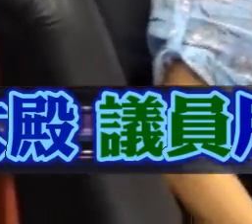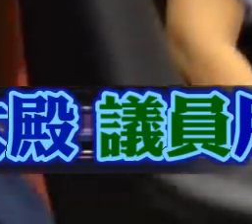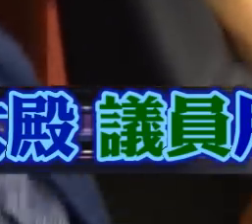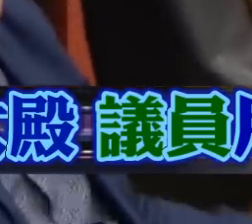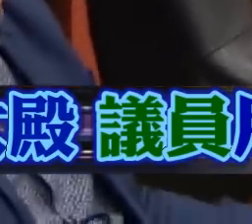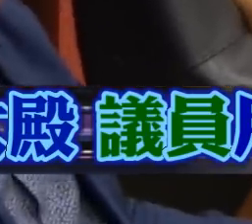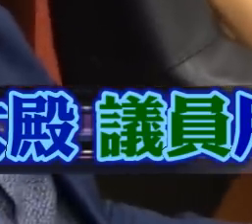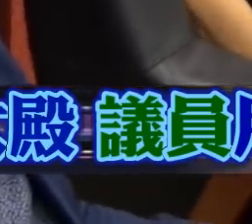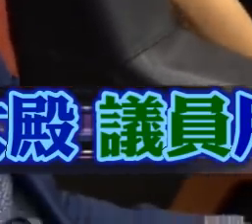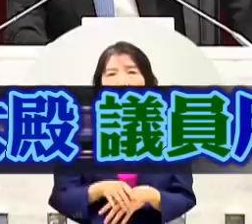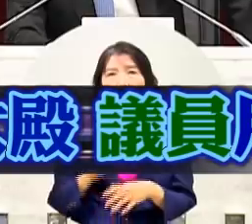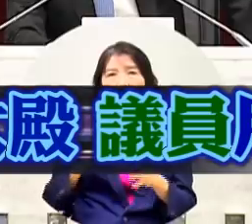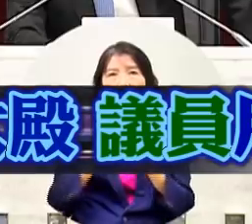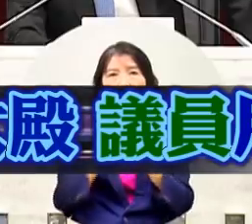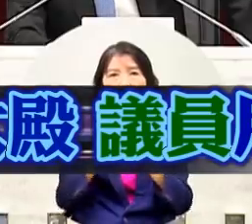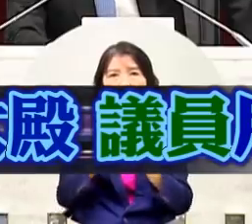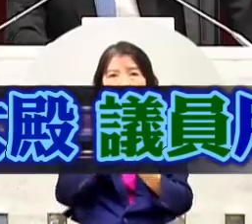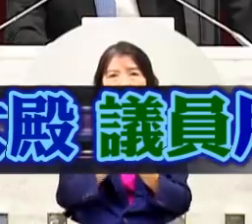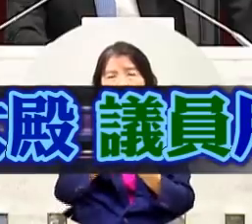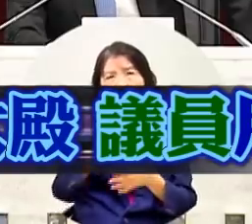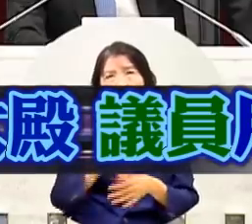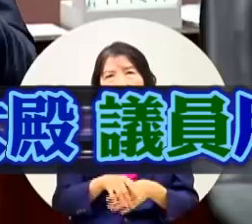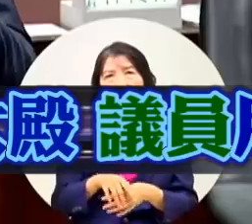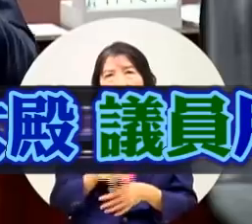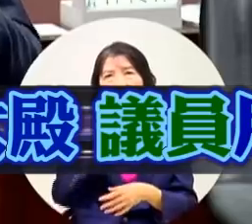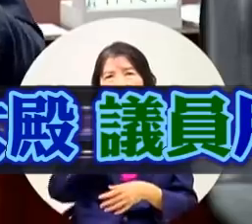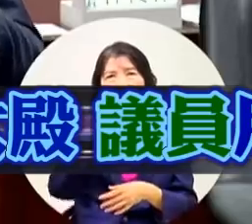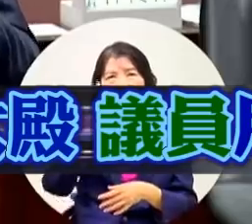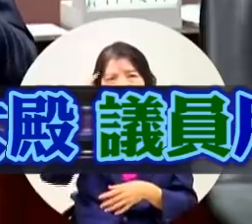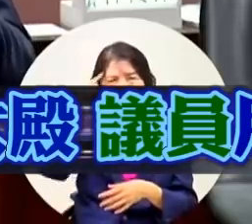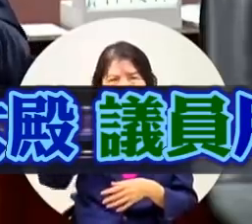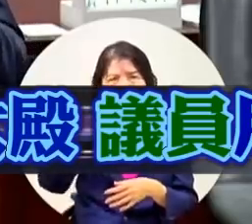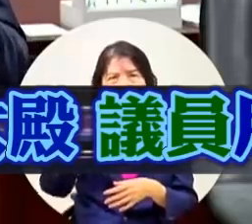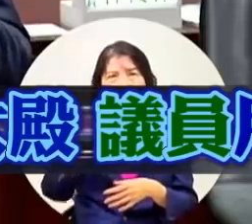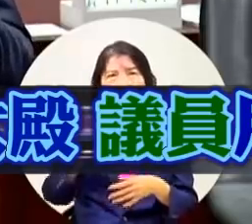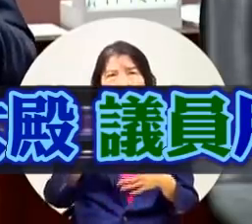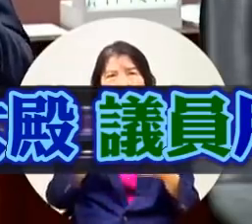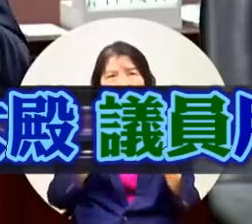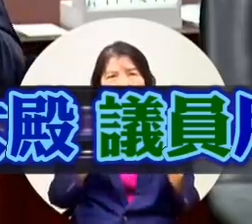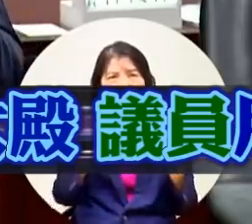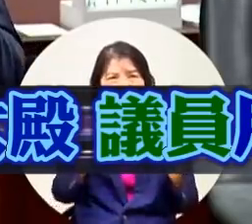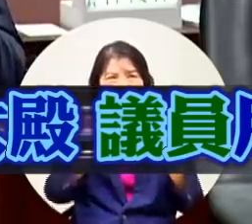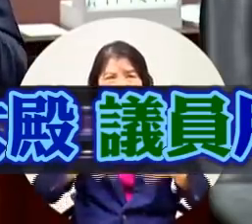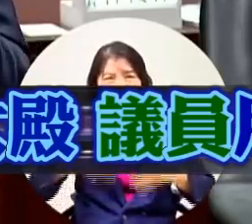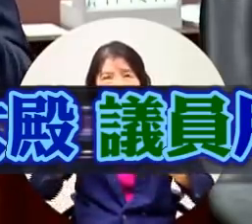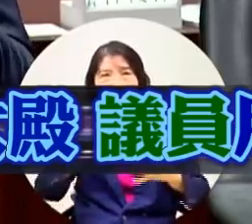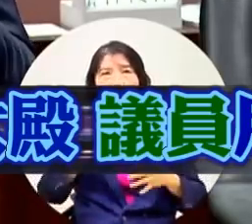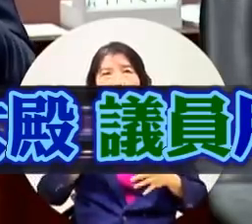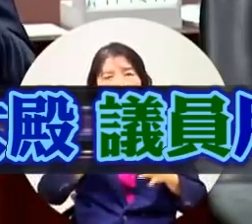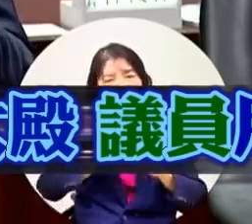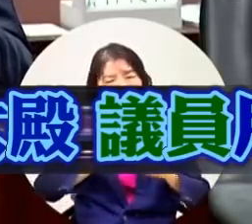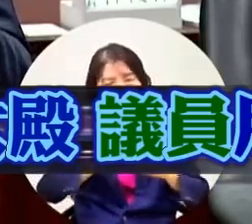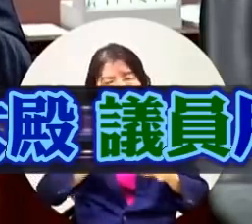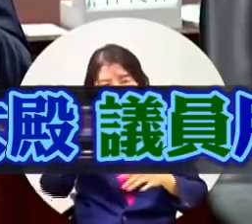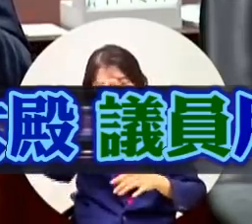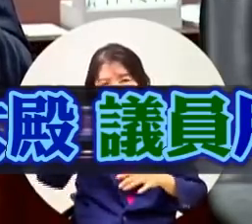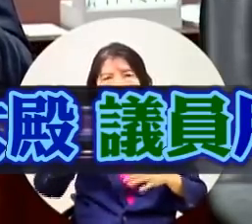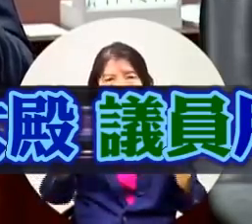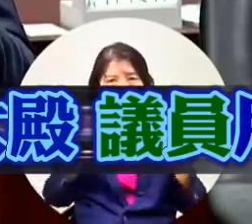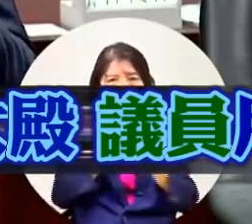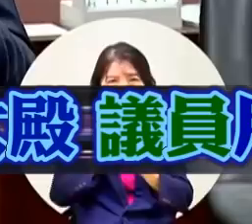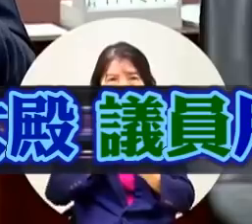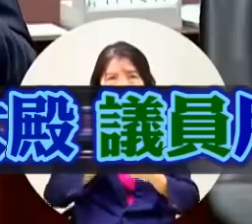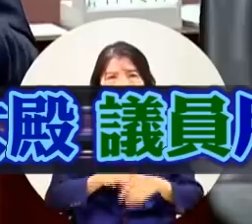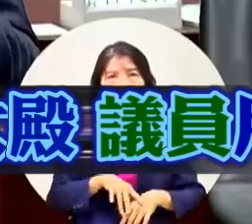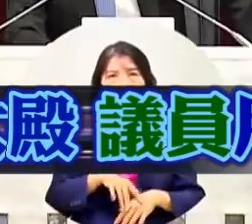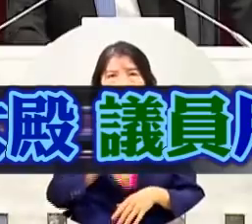暂停？ 暂停可以吗？ 我生你。 议长，我不想要在这边。跟你一样动怒，我们希望心平气和问市政的问题。